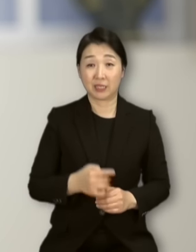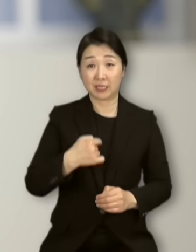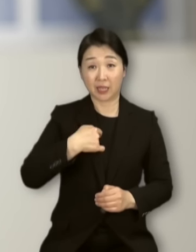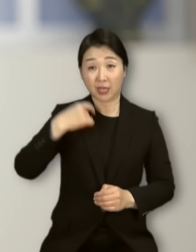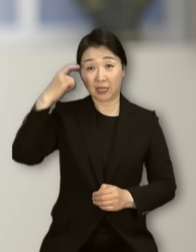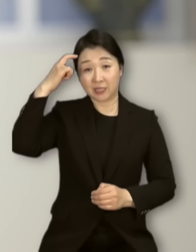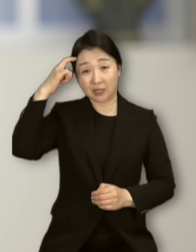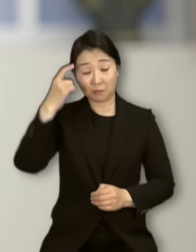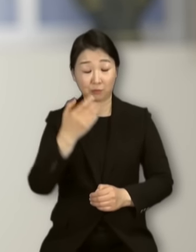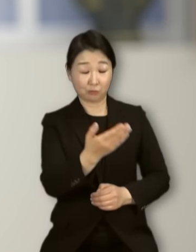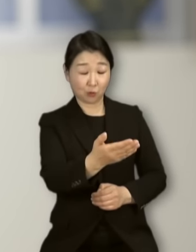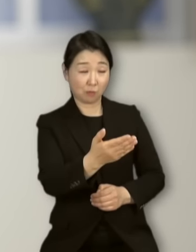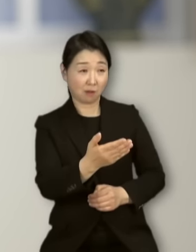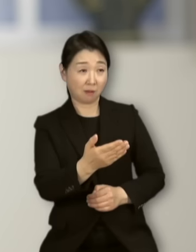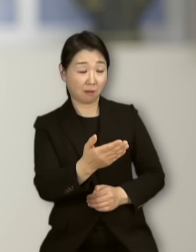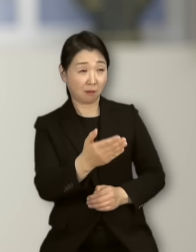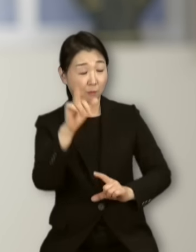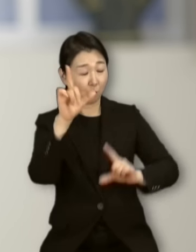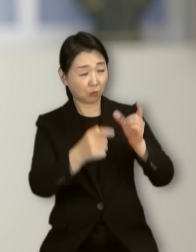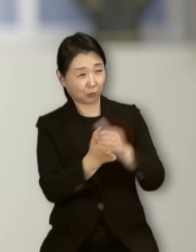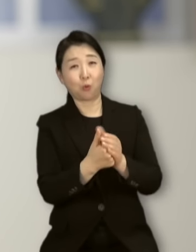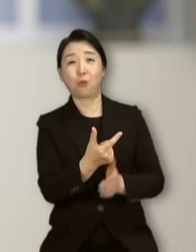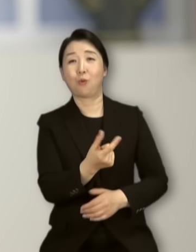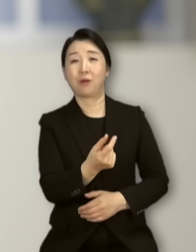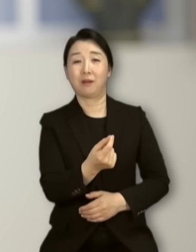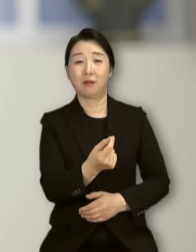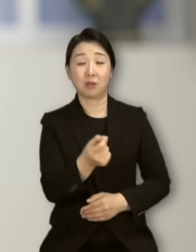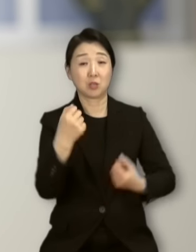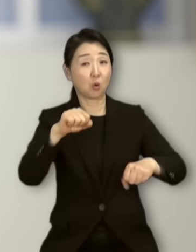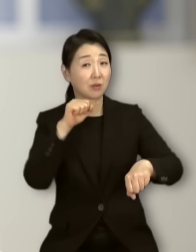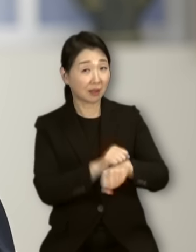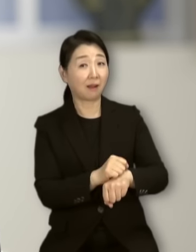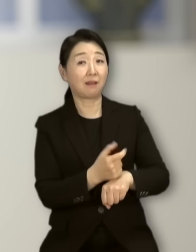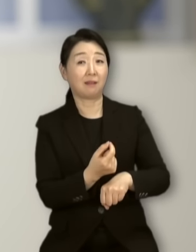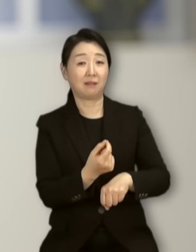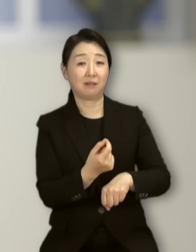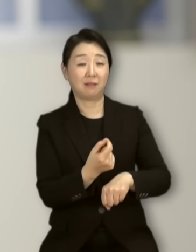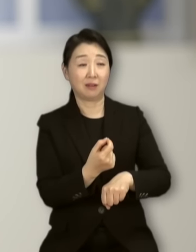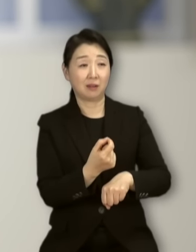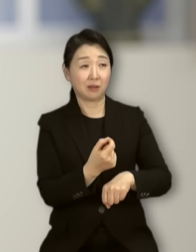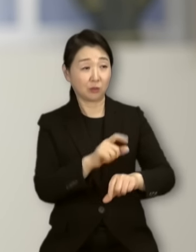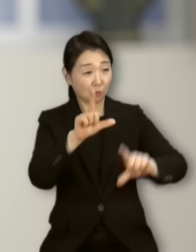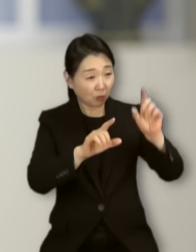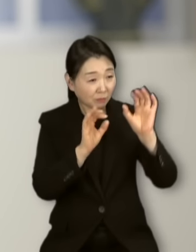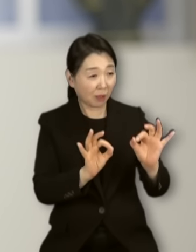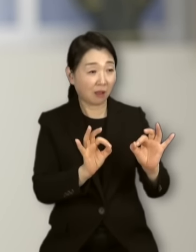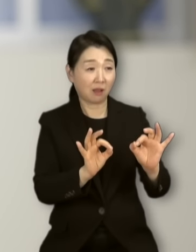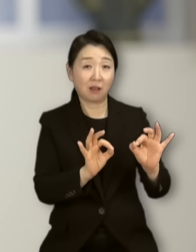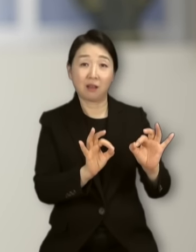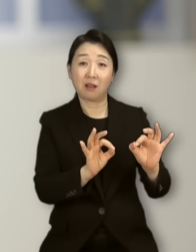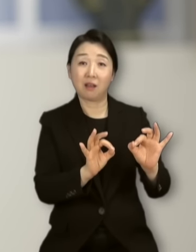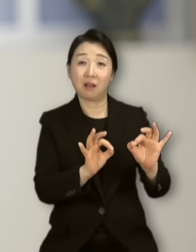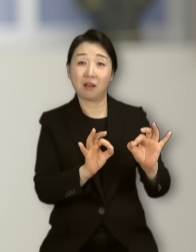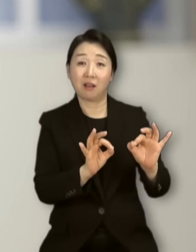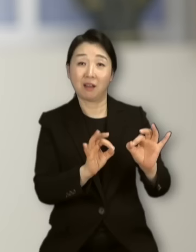캐릭터는 정말 이제 뭐 정말 더 큰 역할 더 또 도전할